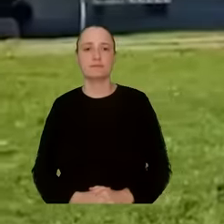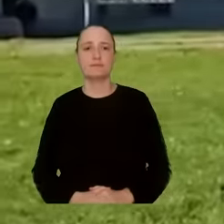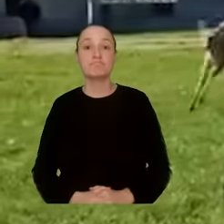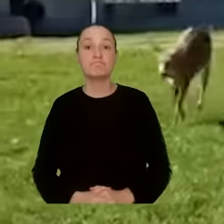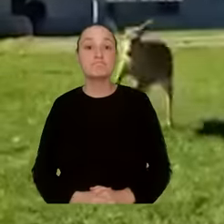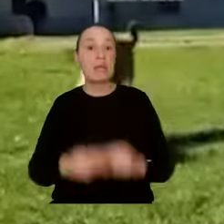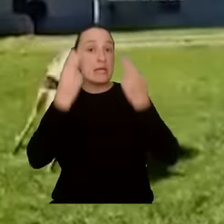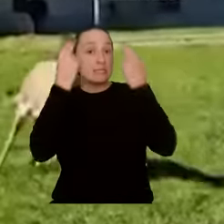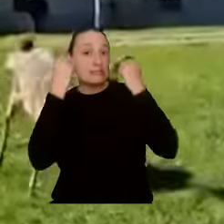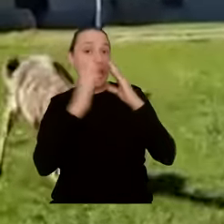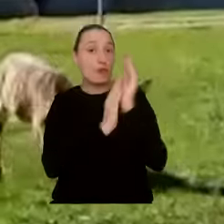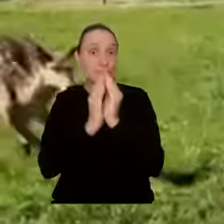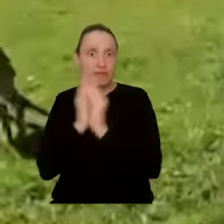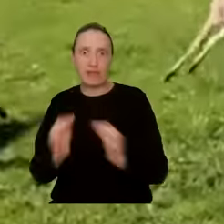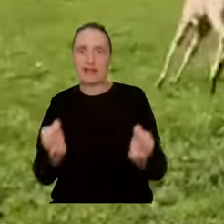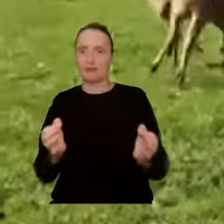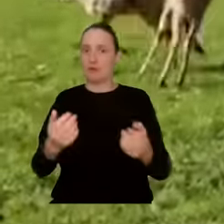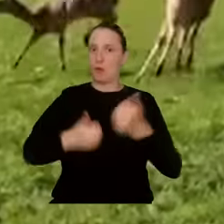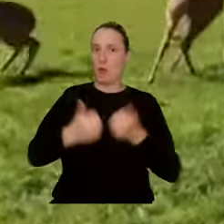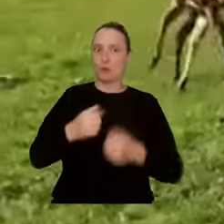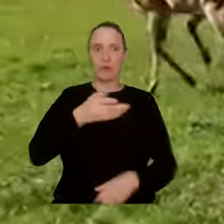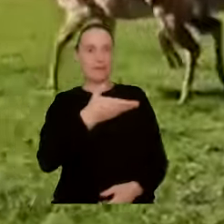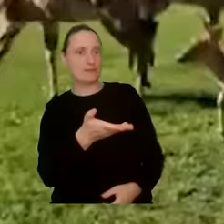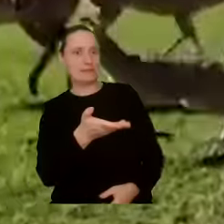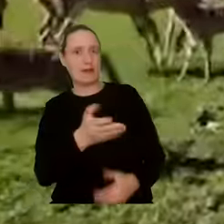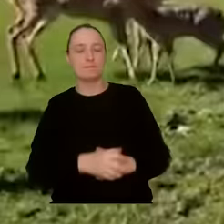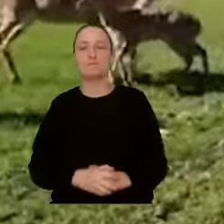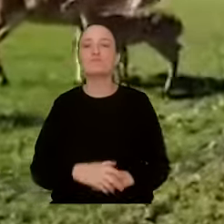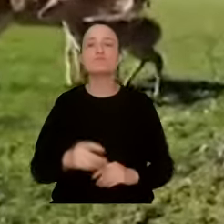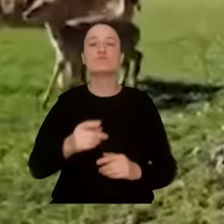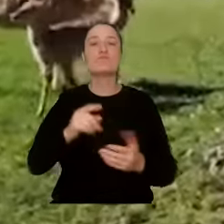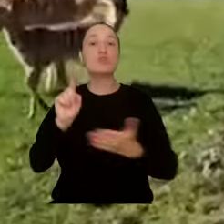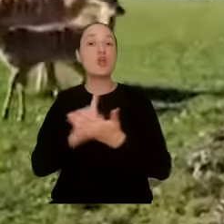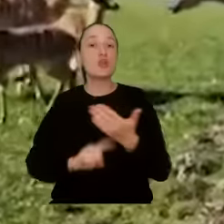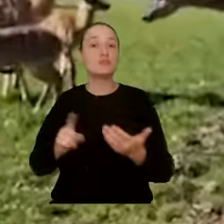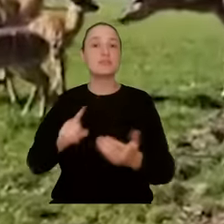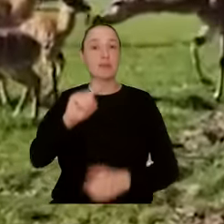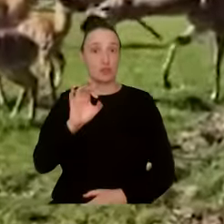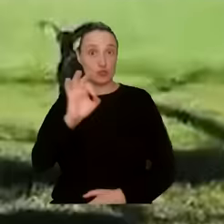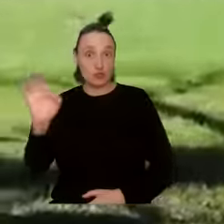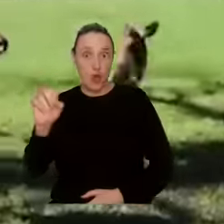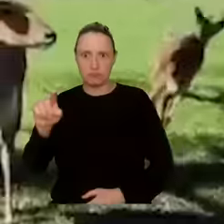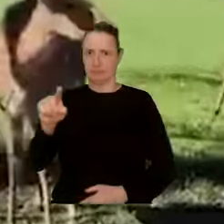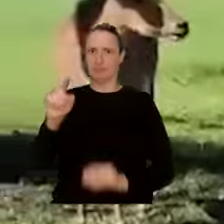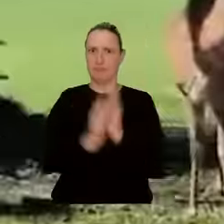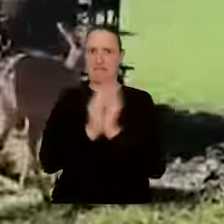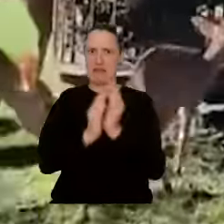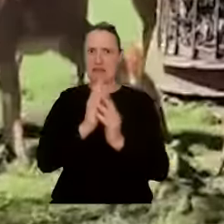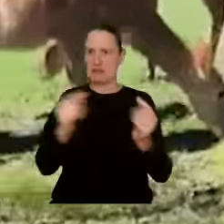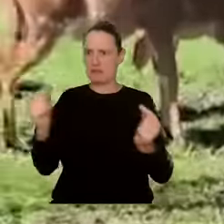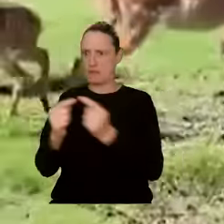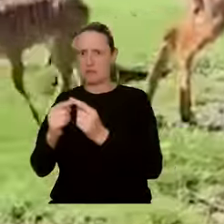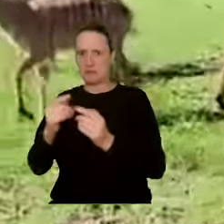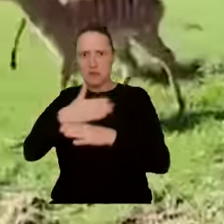Zajączki wielkanocne mają konkurencję. To nie ale grzywiaste. W Śląskim Ogrodzie Zoologicznym wydaje się, że Wielkanoc trwa nadal, bo zwierzęta te